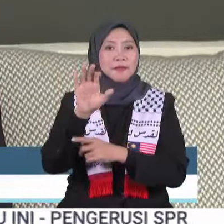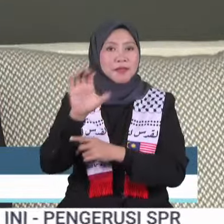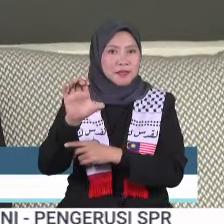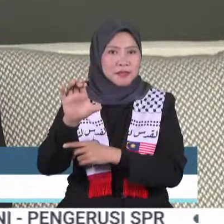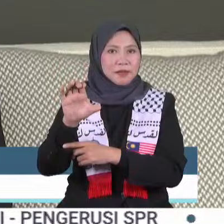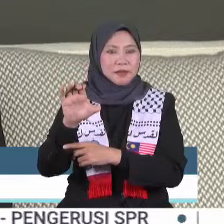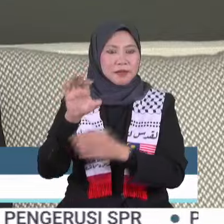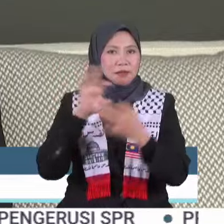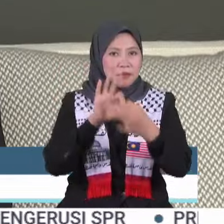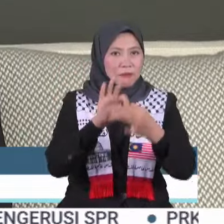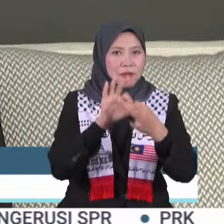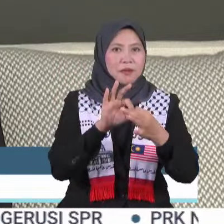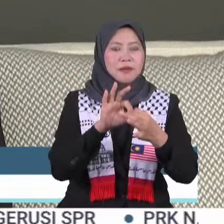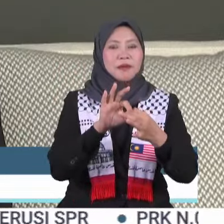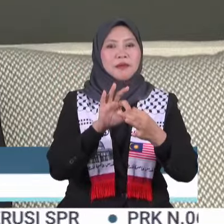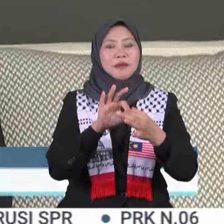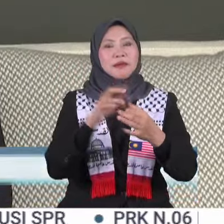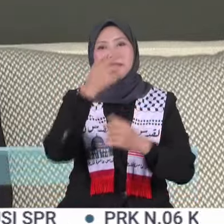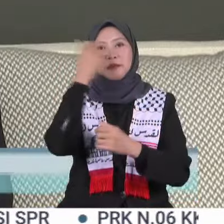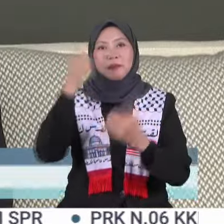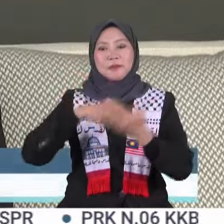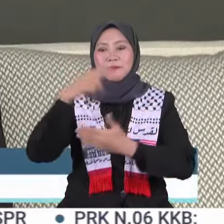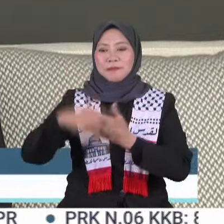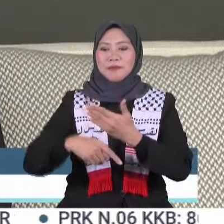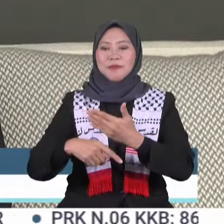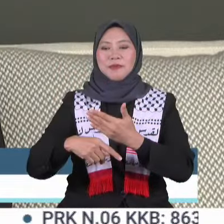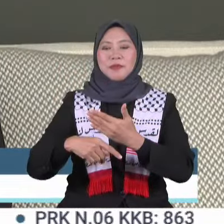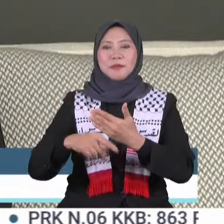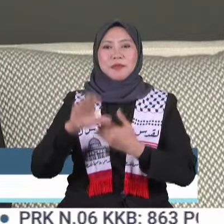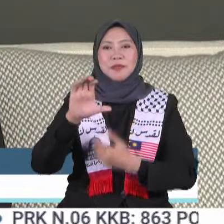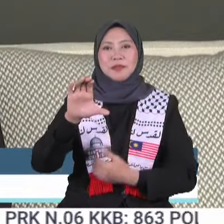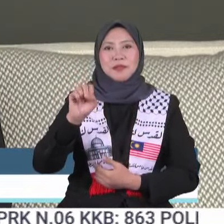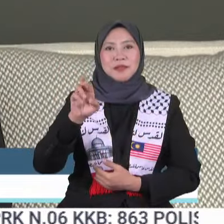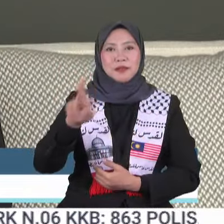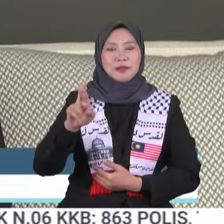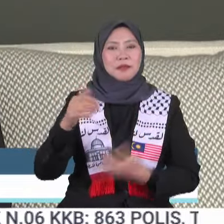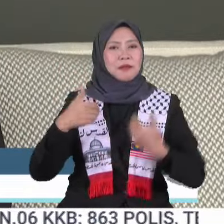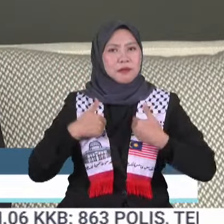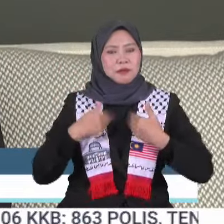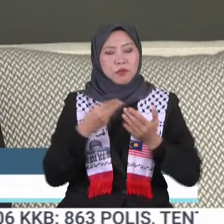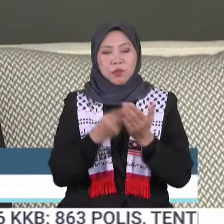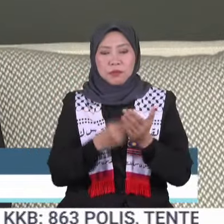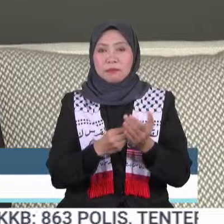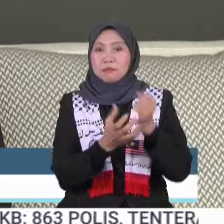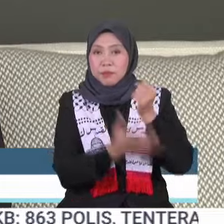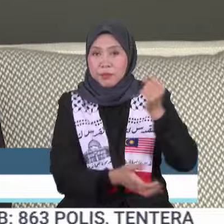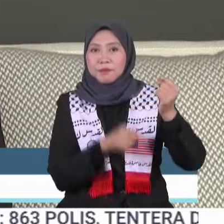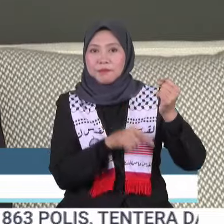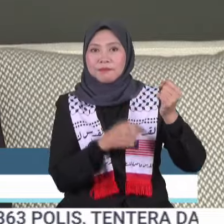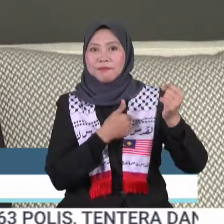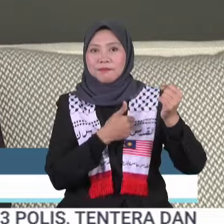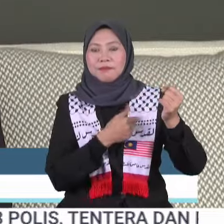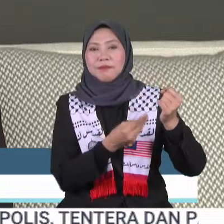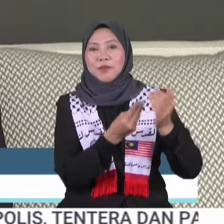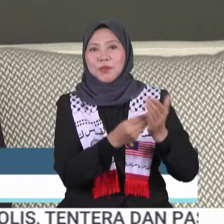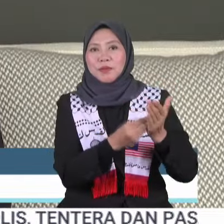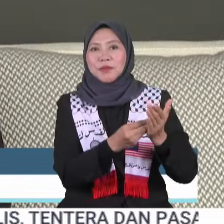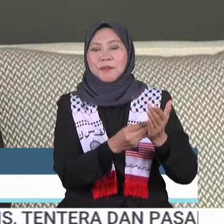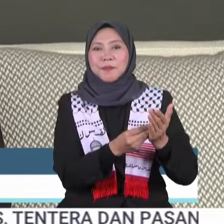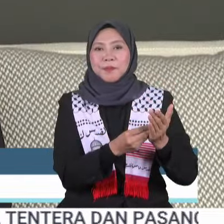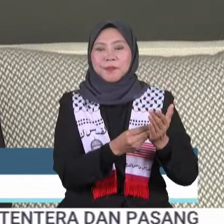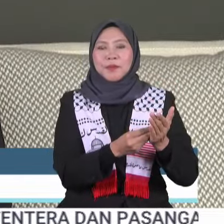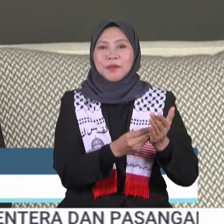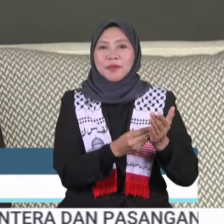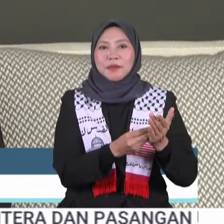adalah disebabkan program CSR kita. Kita pun ada peruntukan CSR. Itu